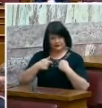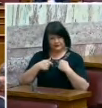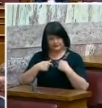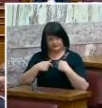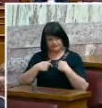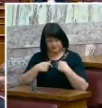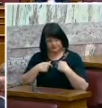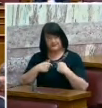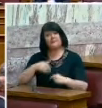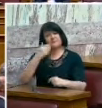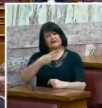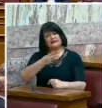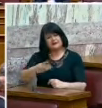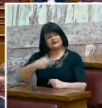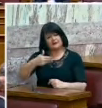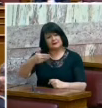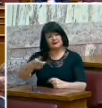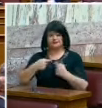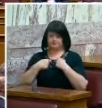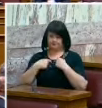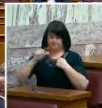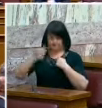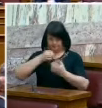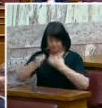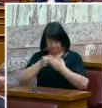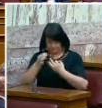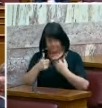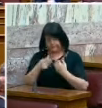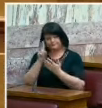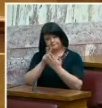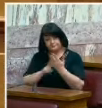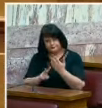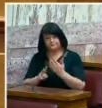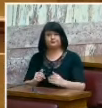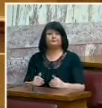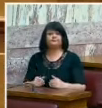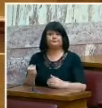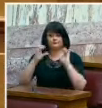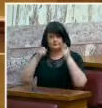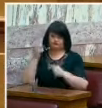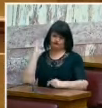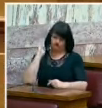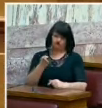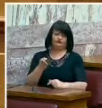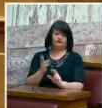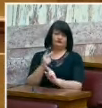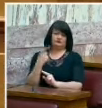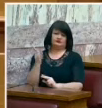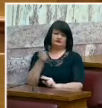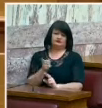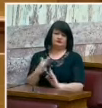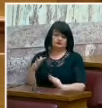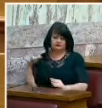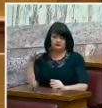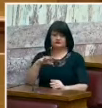ΣΥΡΙΖΑ και τα υπόλοιπα κόμματα για την επίθεση στον κύριο Μπουτάρη. Διαβάζω. Η Νέα Δημοκρατία καταδικάζει με τον πιο απερίφραστο τρόπο την επίθεση που δέχθηκε ο